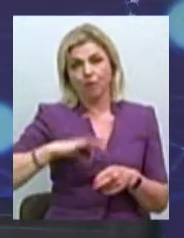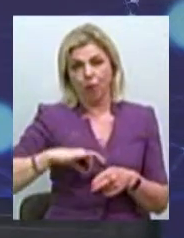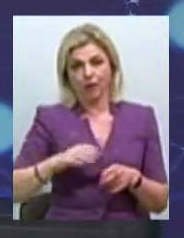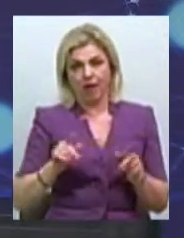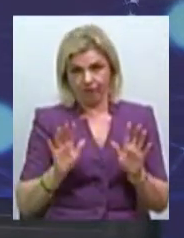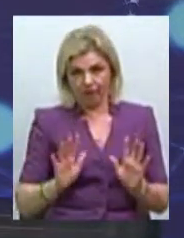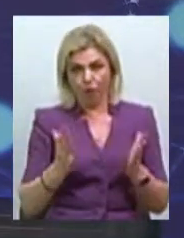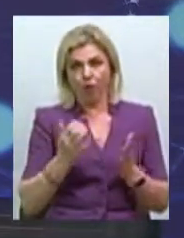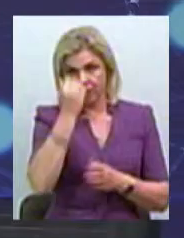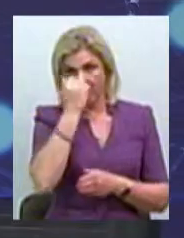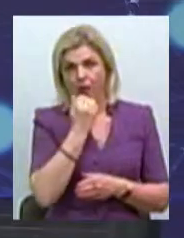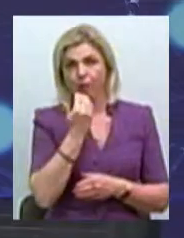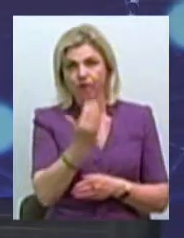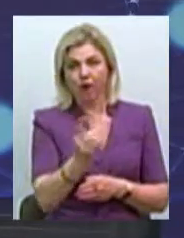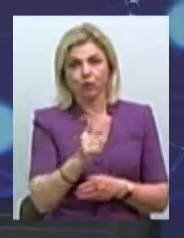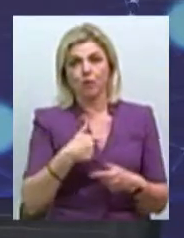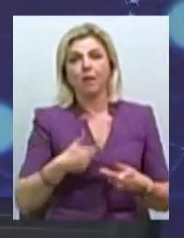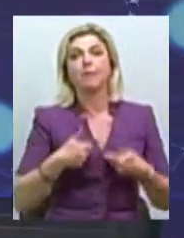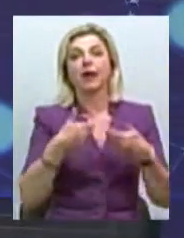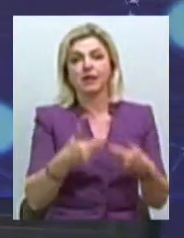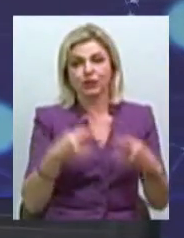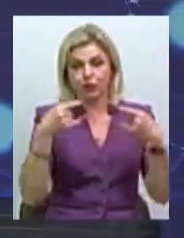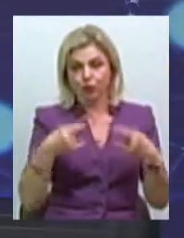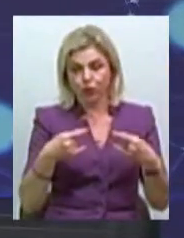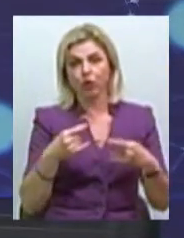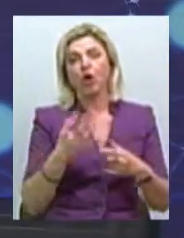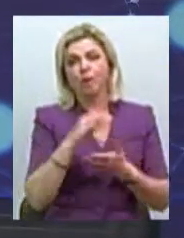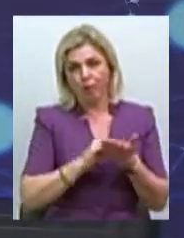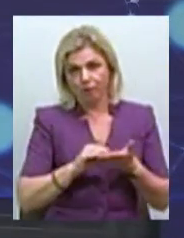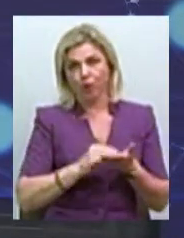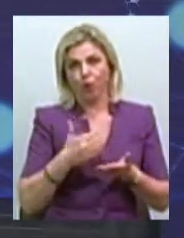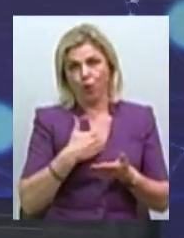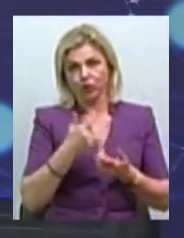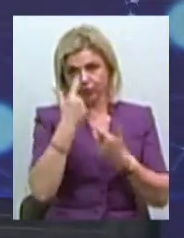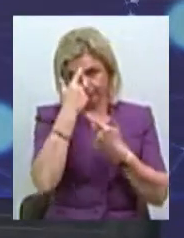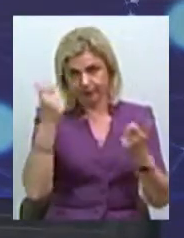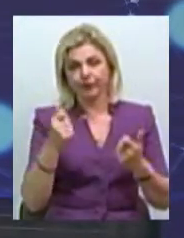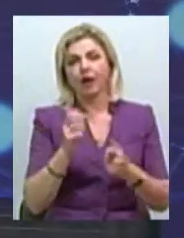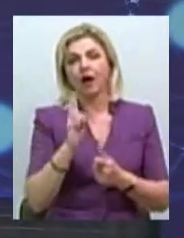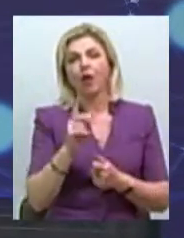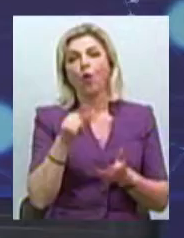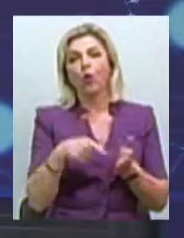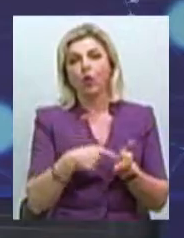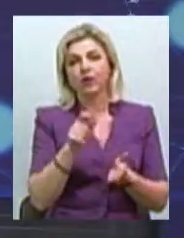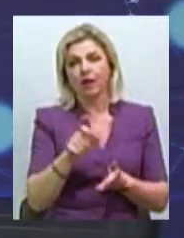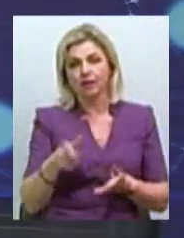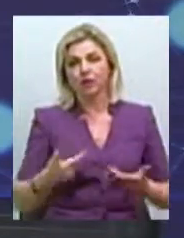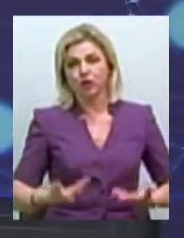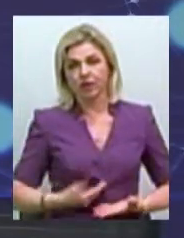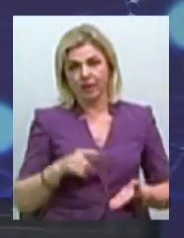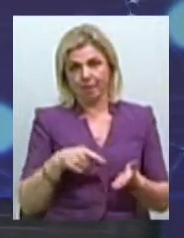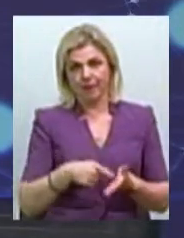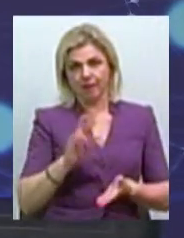нагодою, дякую вам, що ви запросили мене в студію. І ще раз хочу звернутися до городян, звернутися до жителів міста